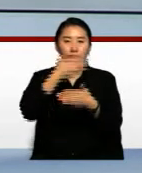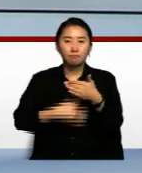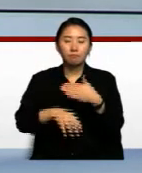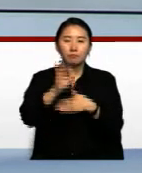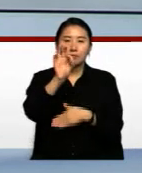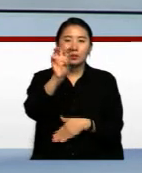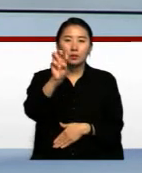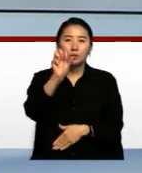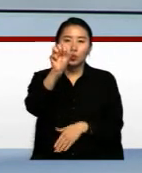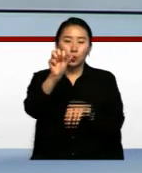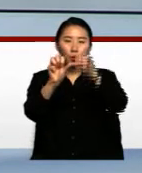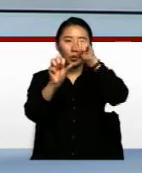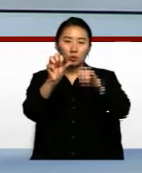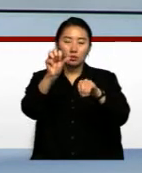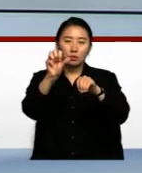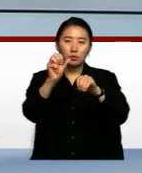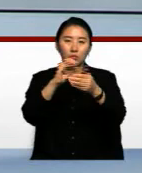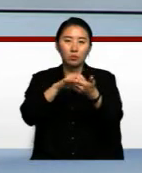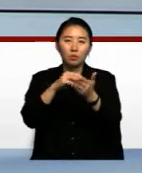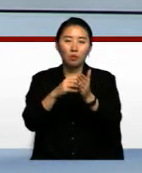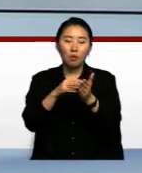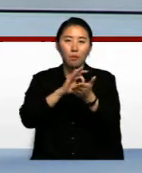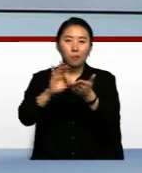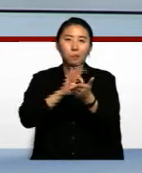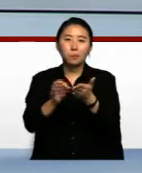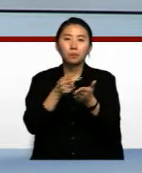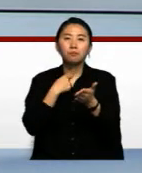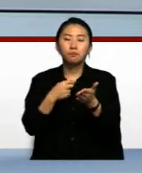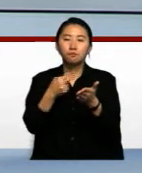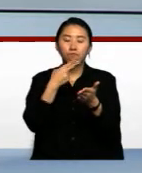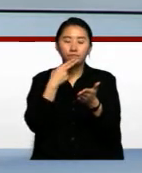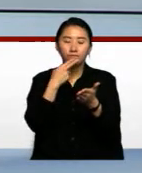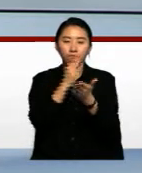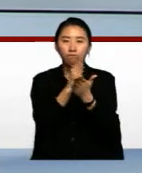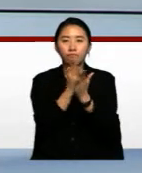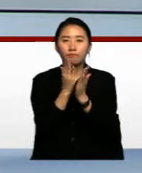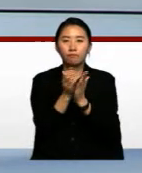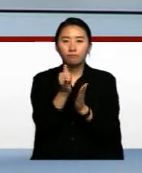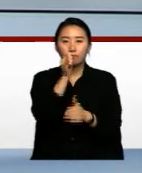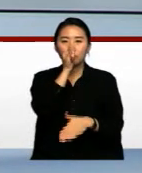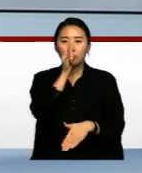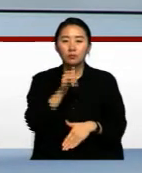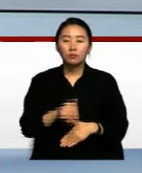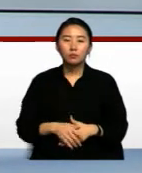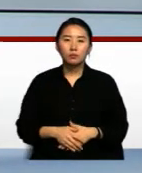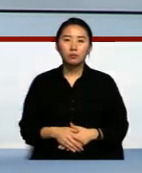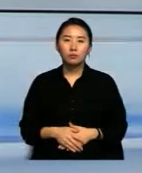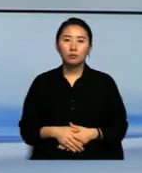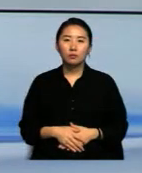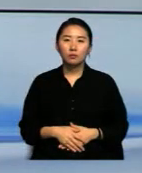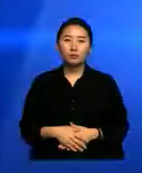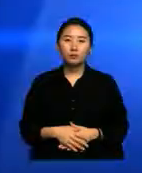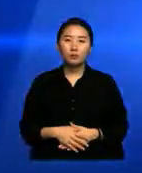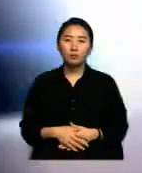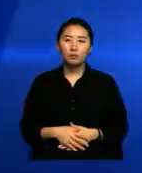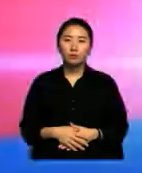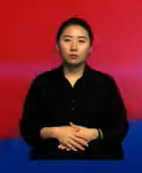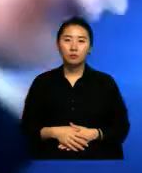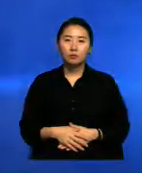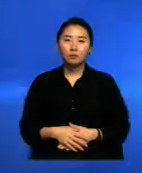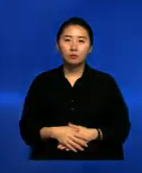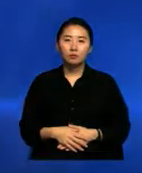돈이 35%가 넘고 한 푼도 집행하지 않은 예산 항목도 나왔습니다. 보도에 김정필 기자입니다.